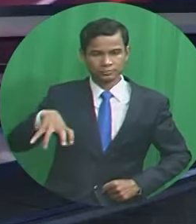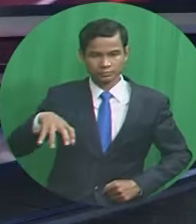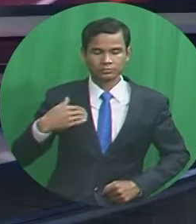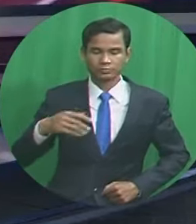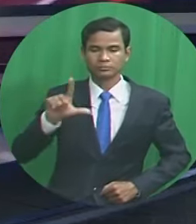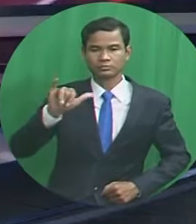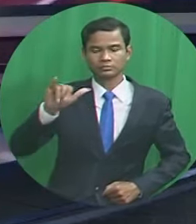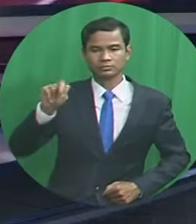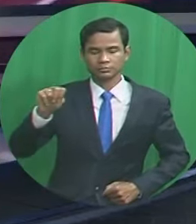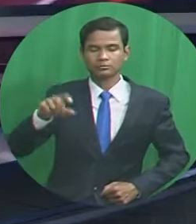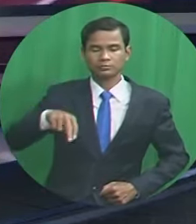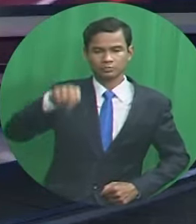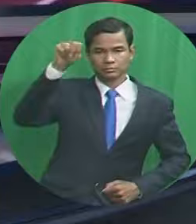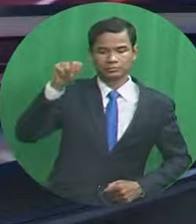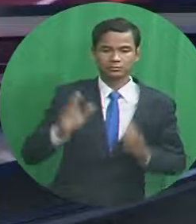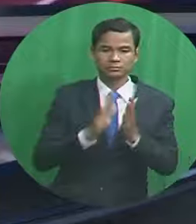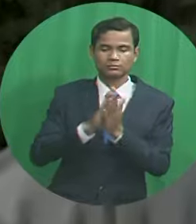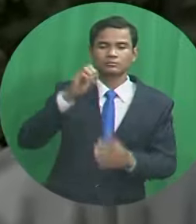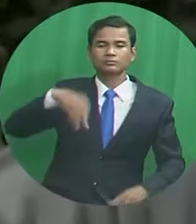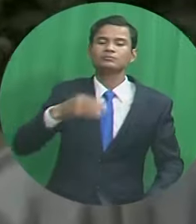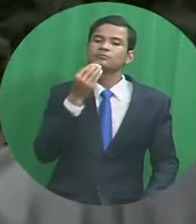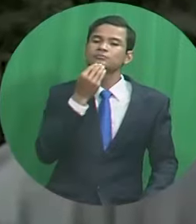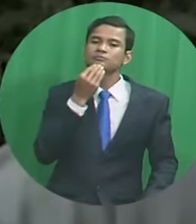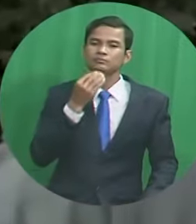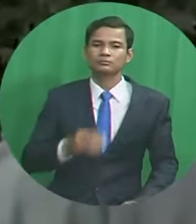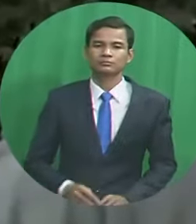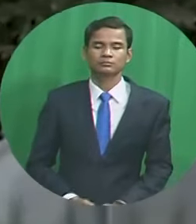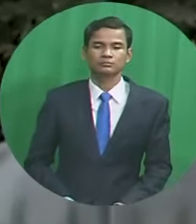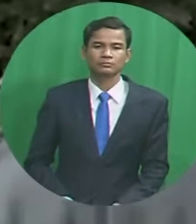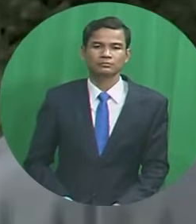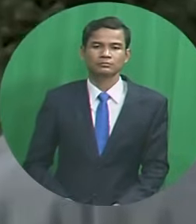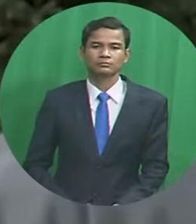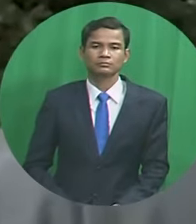Volyn ភាគខាងជើងនៃប្រទេសកាលពីថ្ងៃអង្គារ